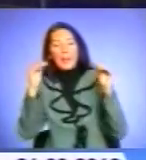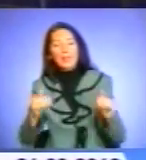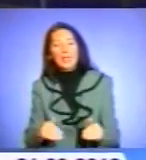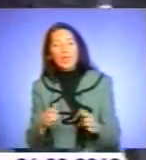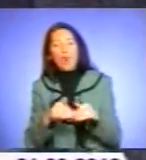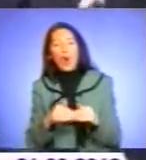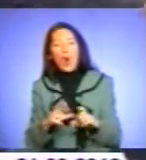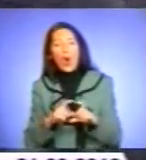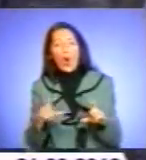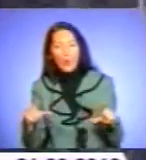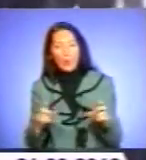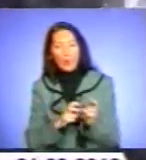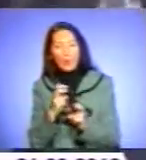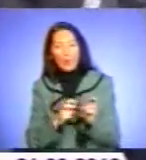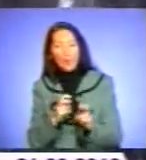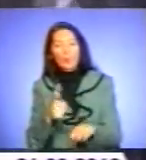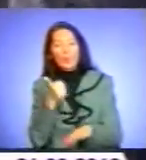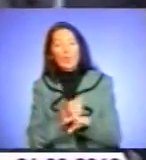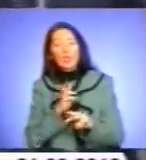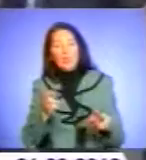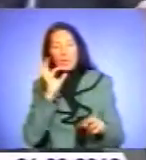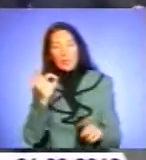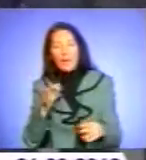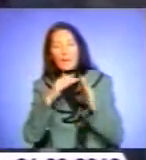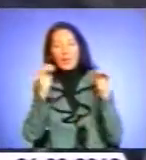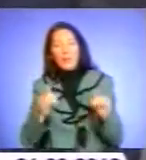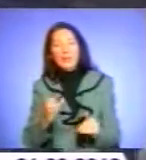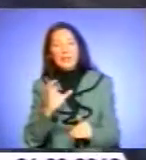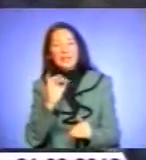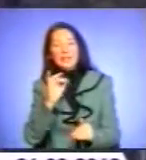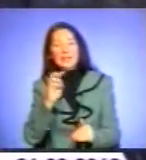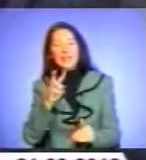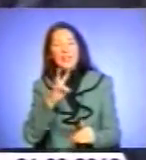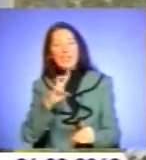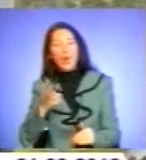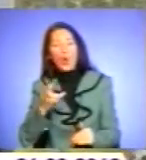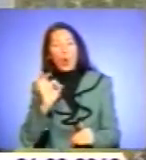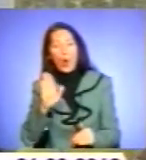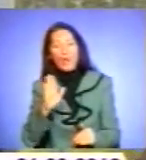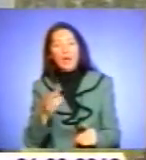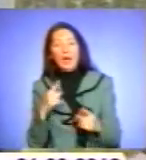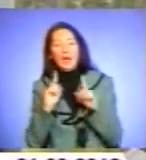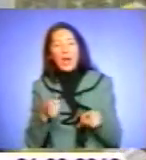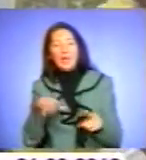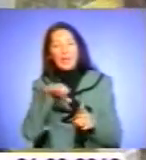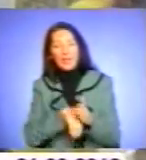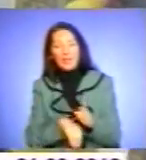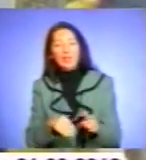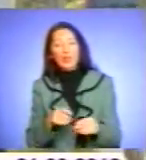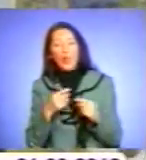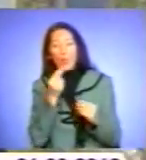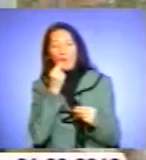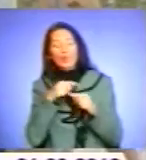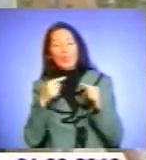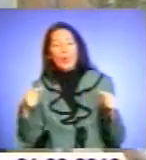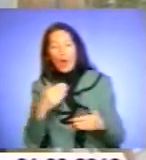Бенцал. Прем'єр-міністр зазначив, теплиця у Синькові – це реальний внесок у продовольчу незалежність України, внесок у стабільність економіки